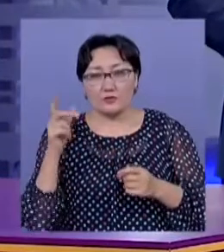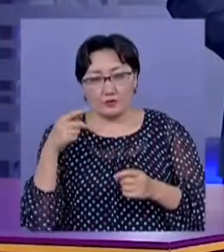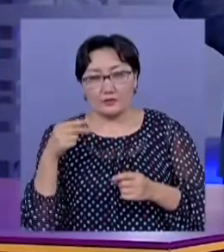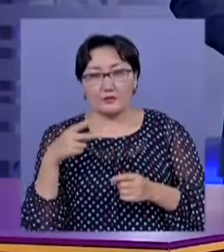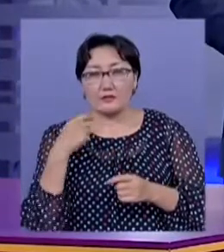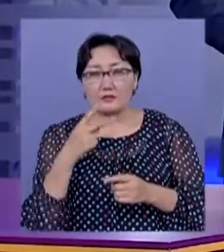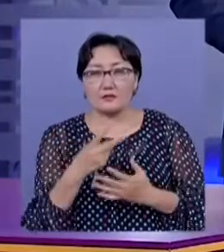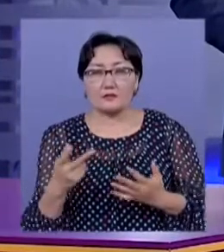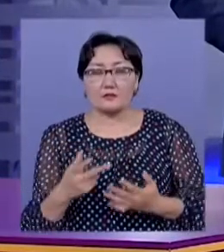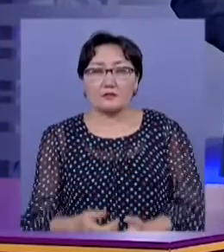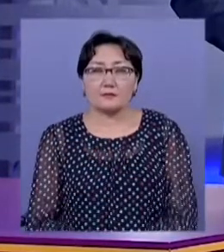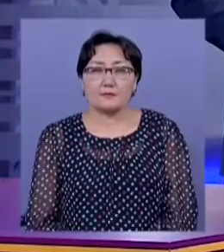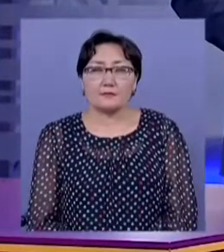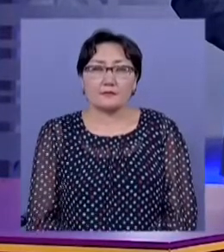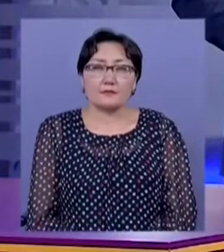салыңыздар.